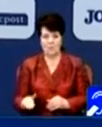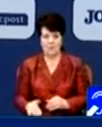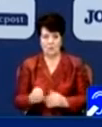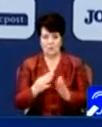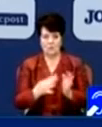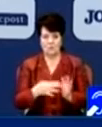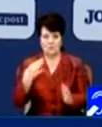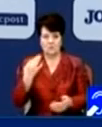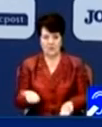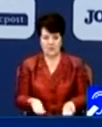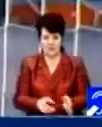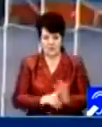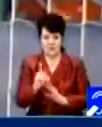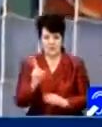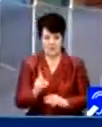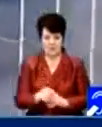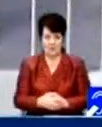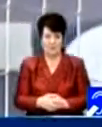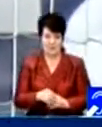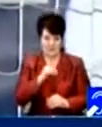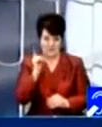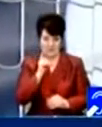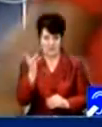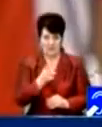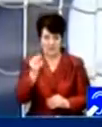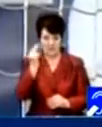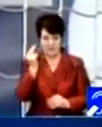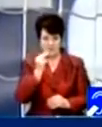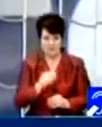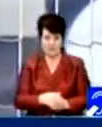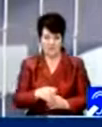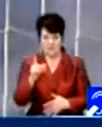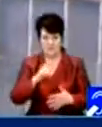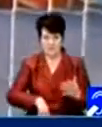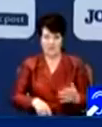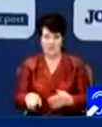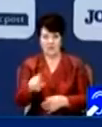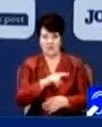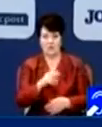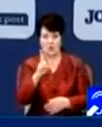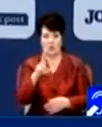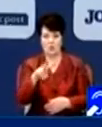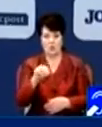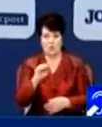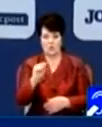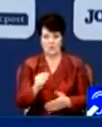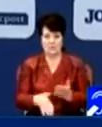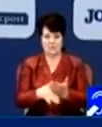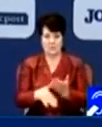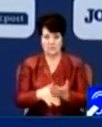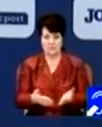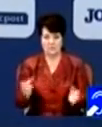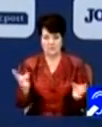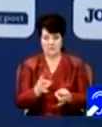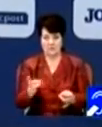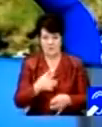ani, e la început de carieră, e tânăr, are de învățat. Sper ca cei din club să-l sprijine, pentru că de asta are nevoie în